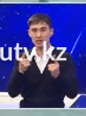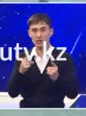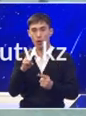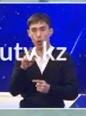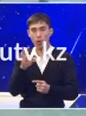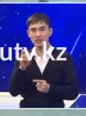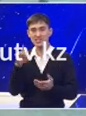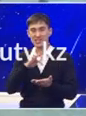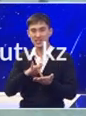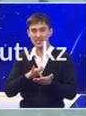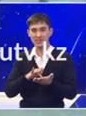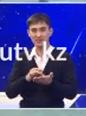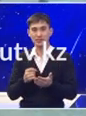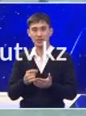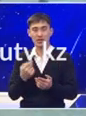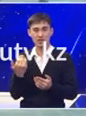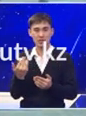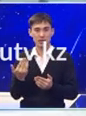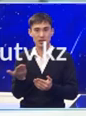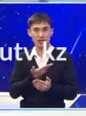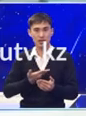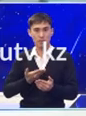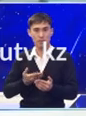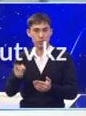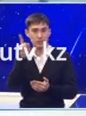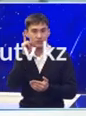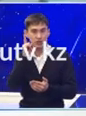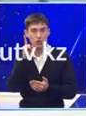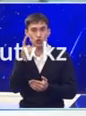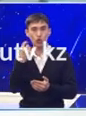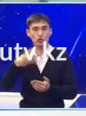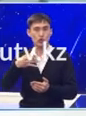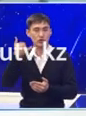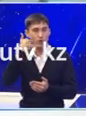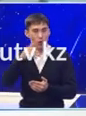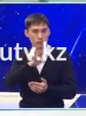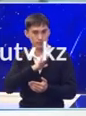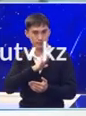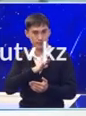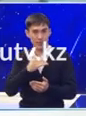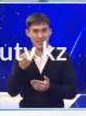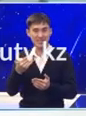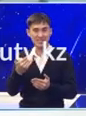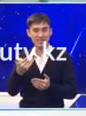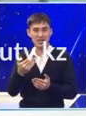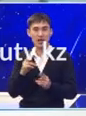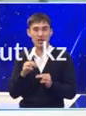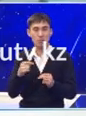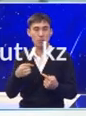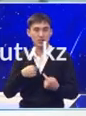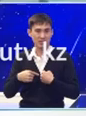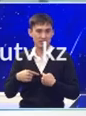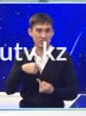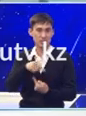колл-центра именно к нам поступило порядка 140 звонков. Из них как и пострадавший